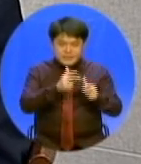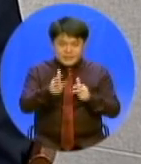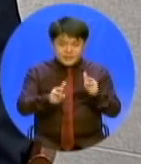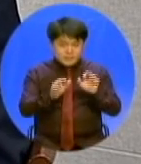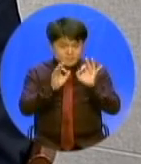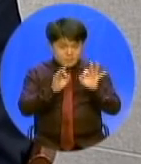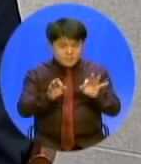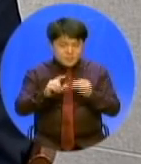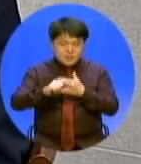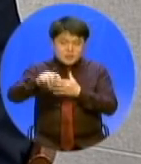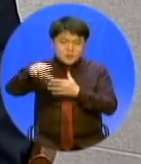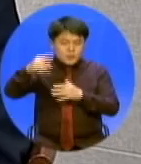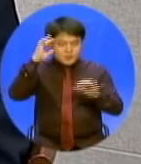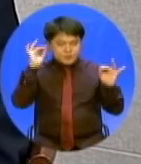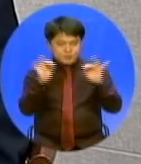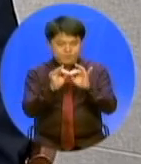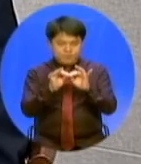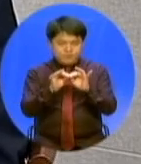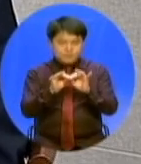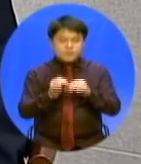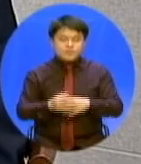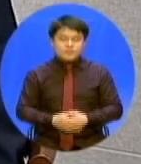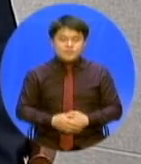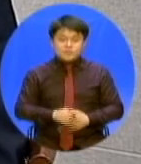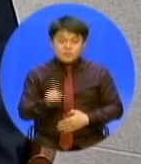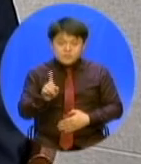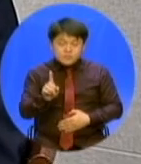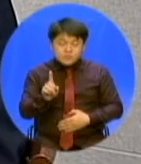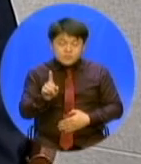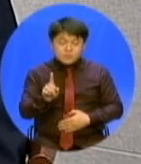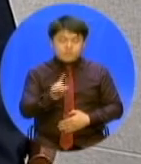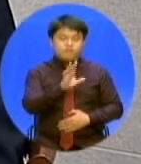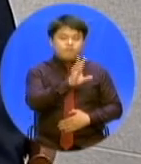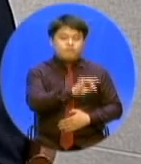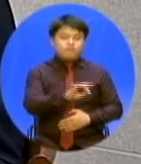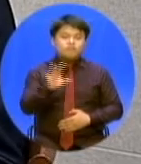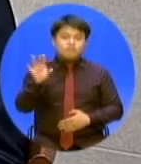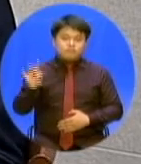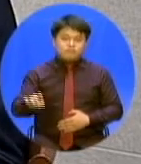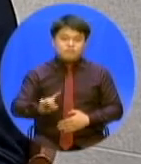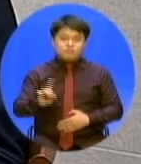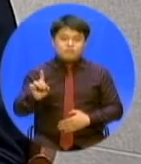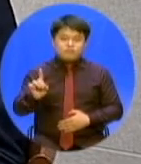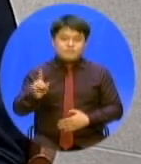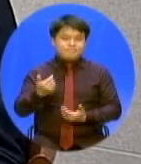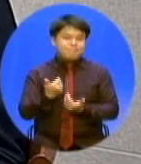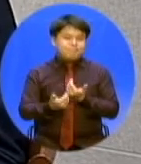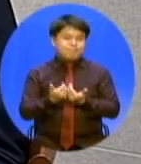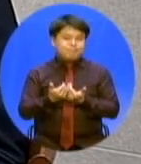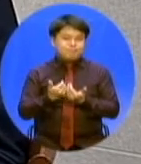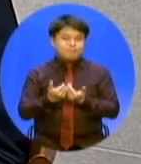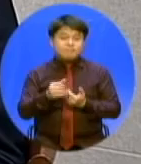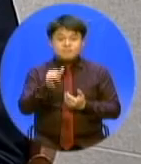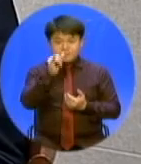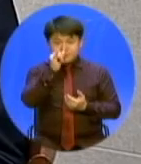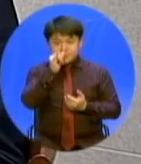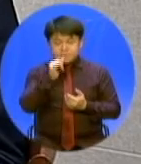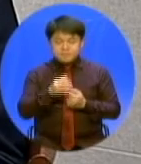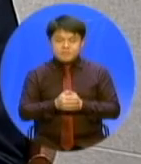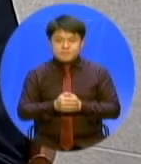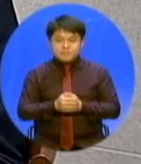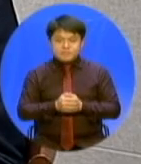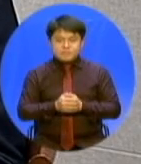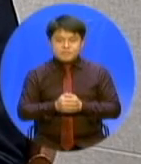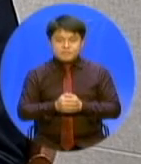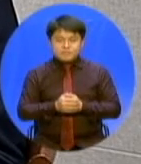지역과 공감대를 형성합니다. 네. 그러다 보니까 또 때로는 이렇게 뭐 이렇게 갈등이 있을